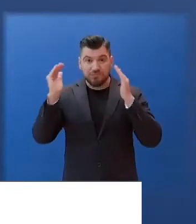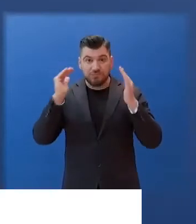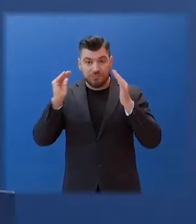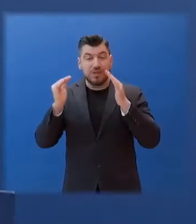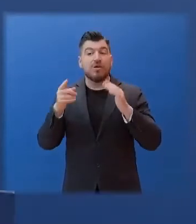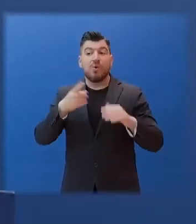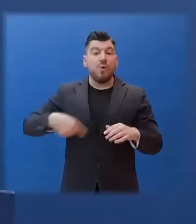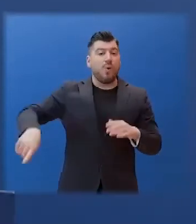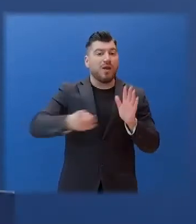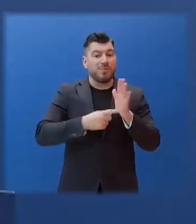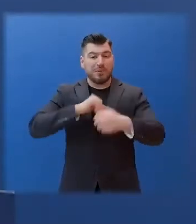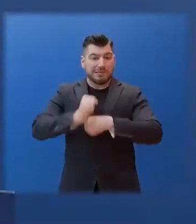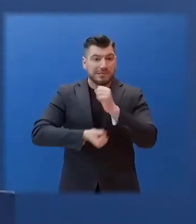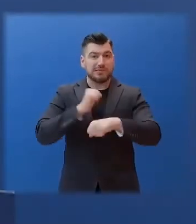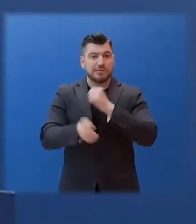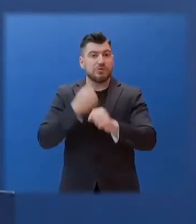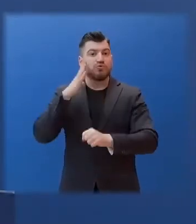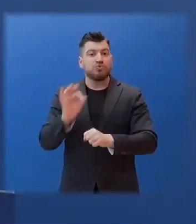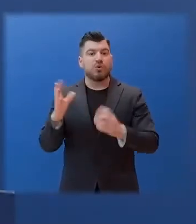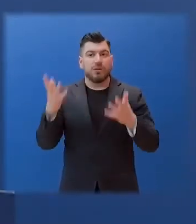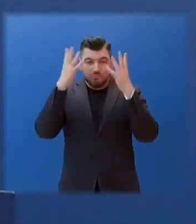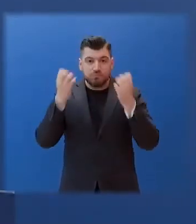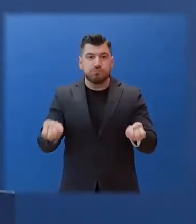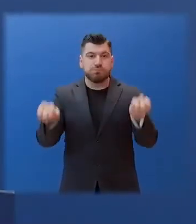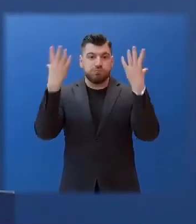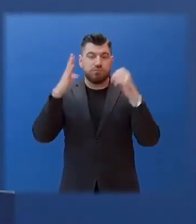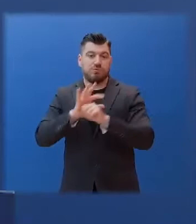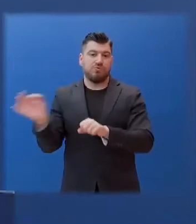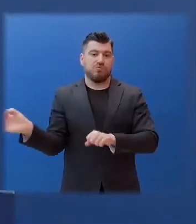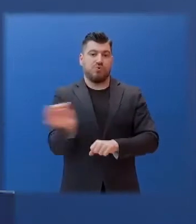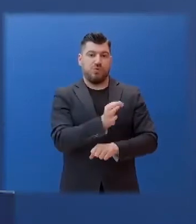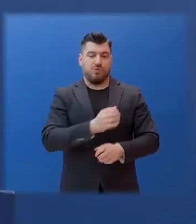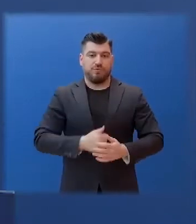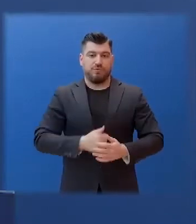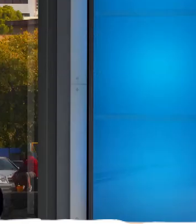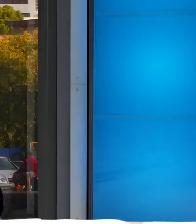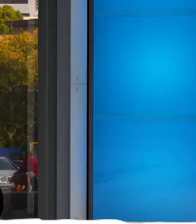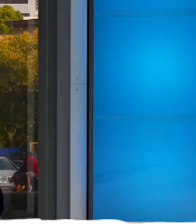ας κάνουμε όλοι ό,τι καλύτερο μπορούμε για να βγούμε μια ώρα αρχύτερα από τον κλειό της παγκόσμιας καταιγίδας.